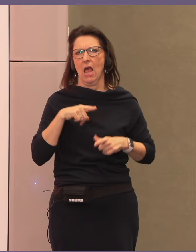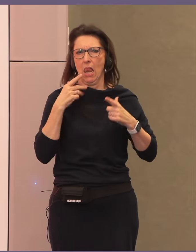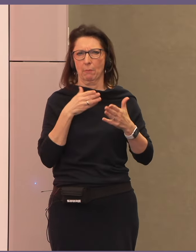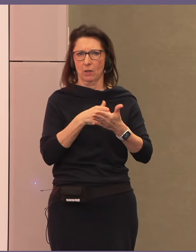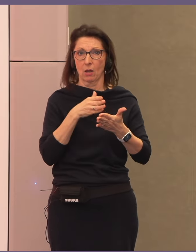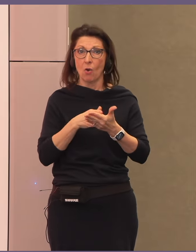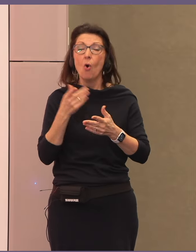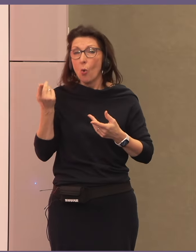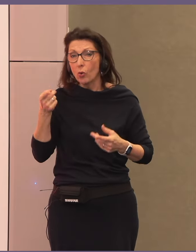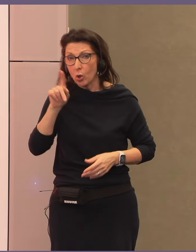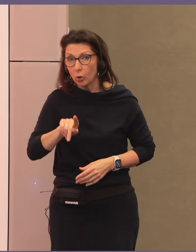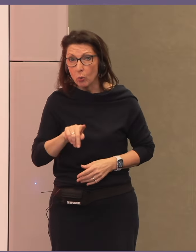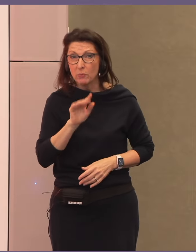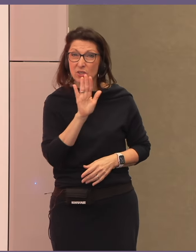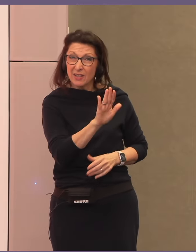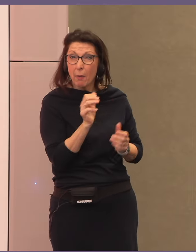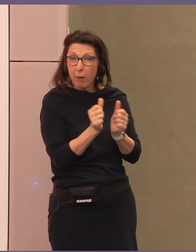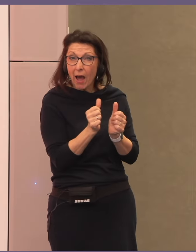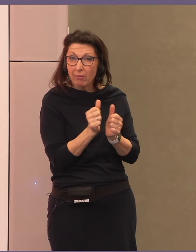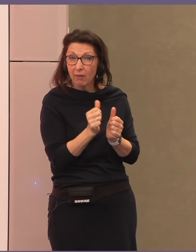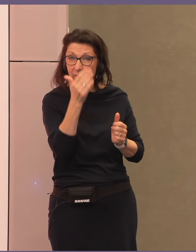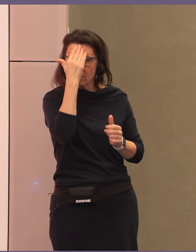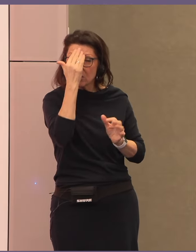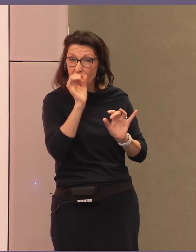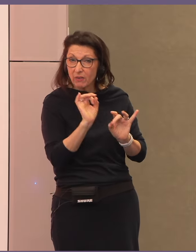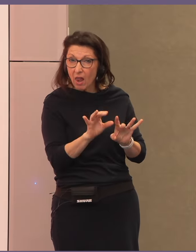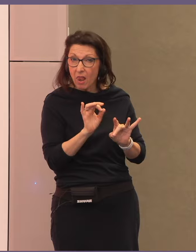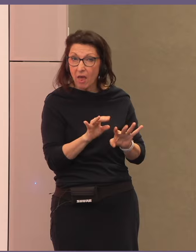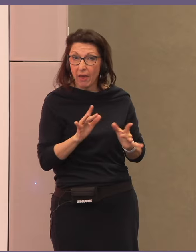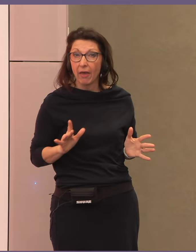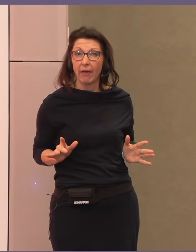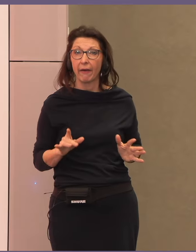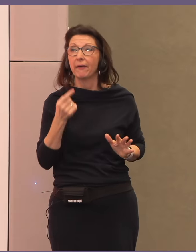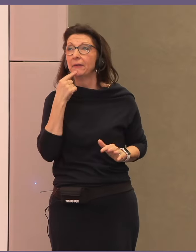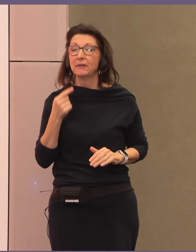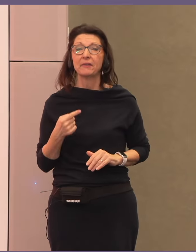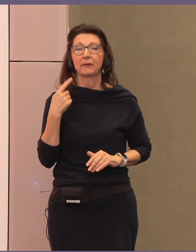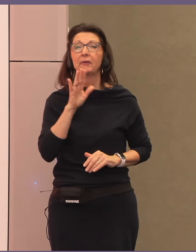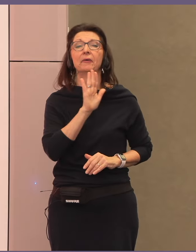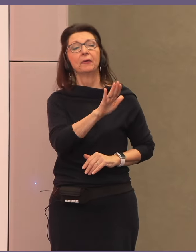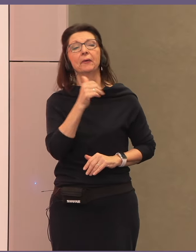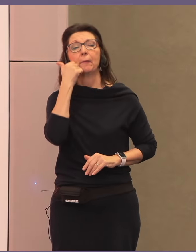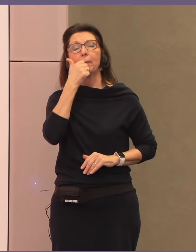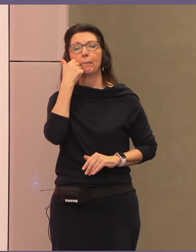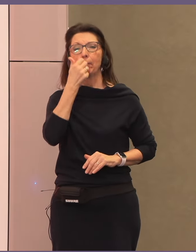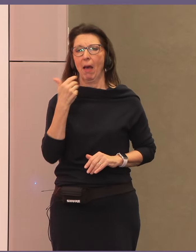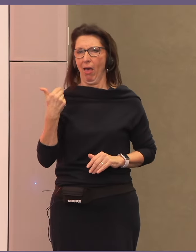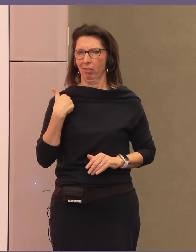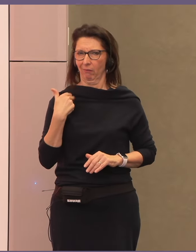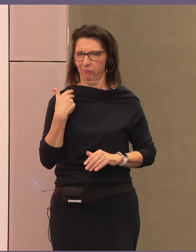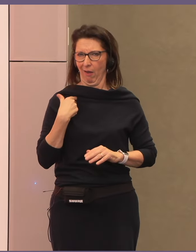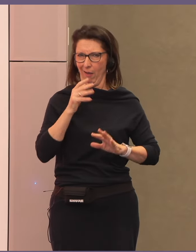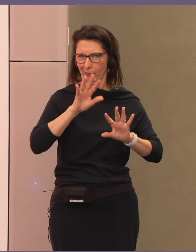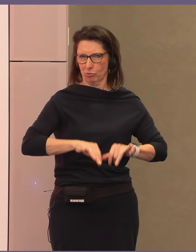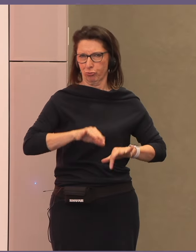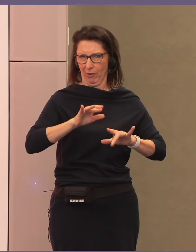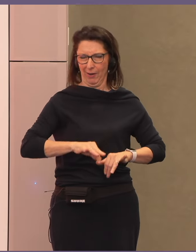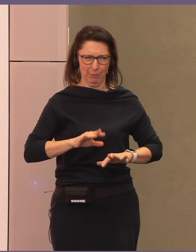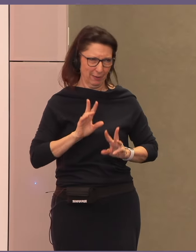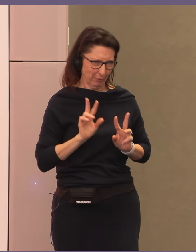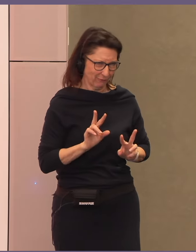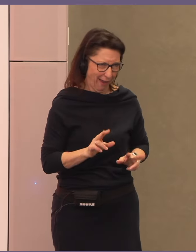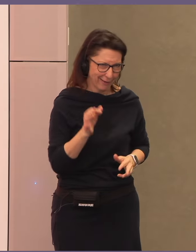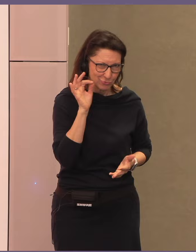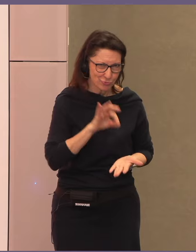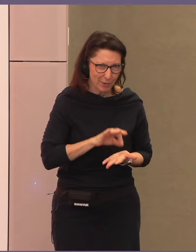und wissenschaftlicher Lehrer in Wirklichkeit ihre Arbeit verfasst hatte. Das war natürlich nicht so. Aber Sie sehen, und das wollte ich Ihnen zeigen,